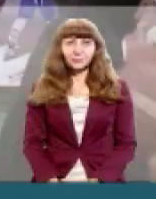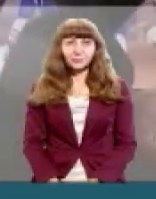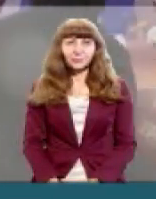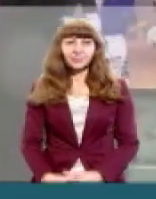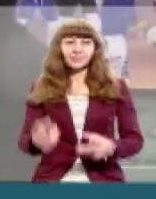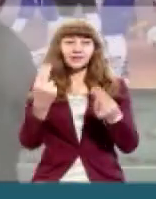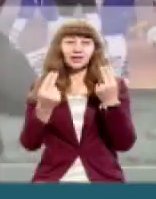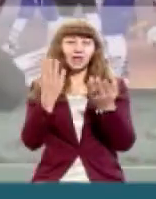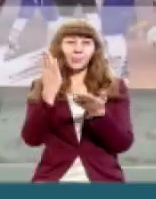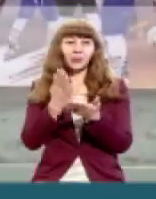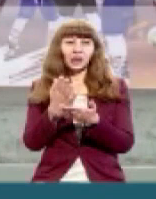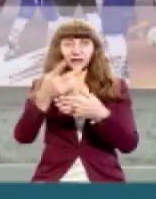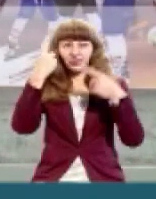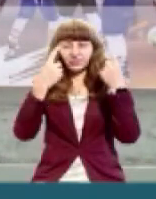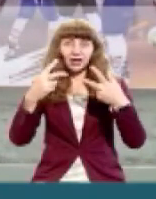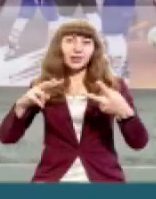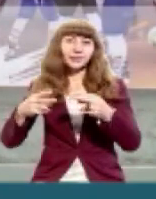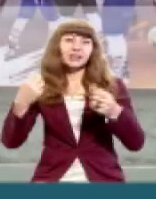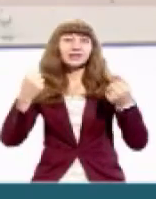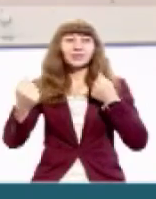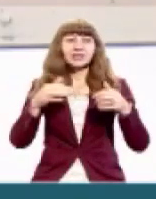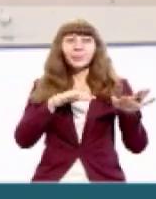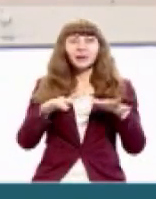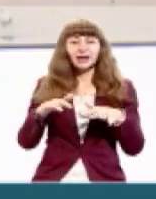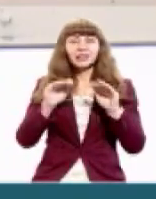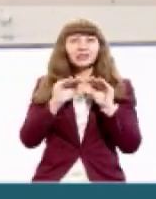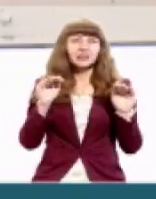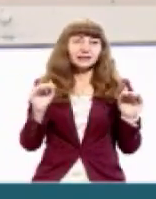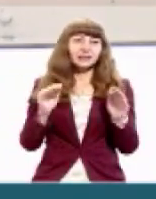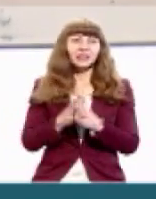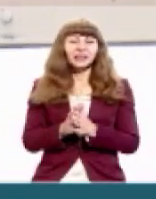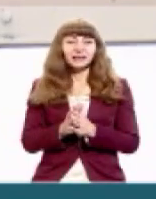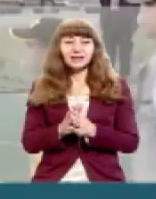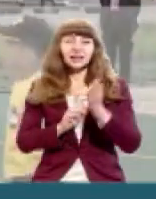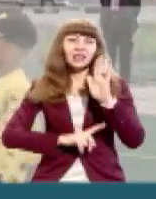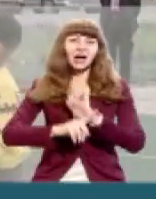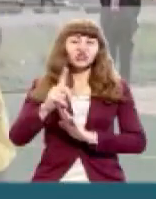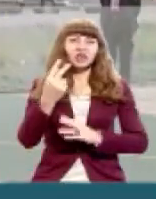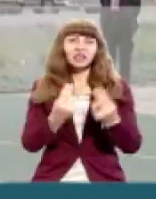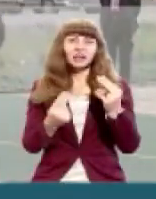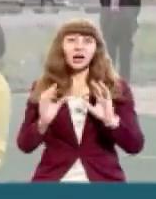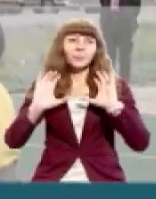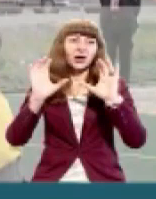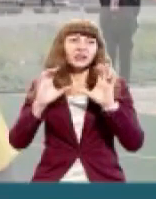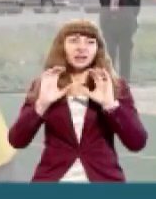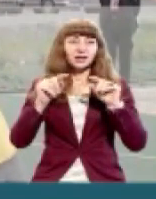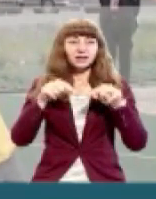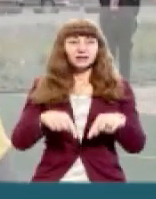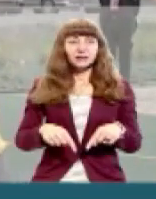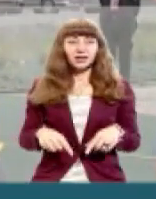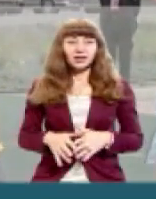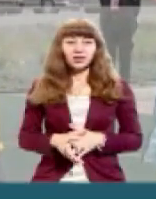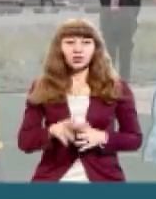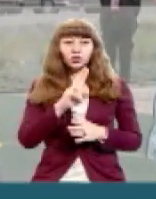шармашылыққа бағытталған ойын спорттық шараға ұласты. Балалар мен атаналар бірігіп скетбол ойнауға кірісті. Мұнда кім рингте көбірек доп